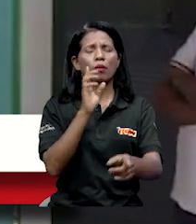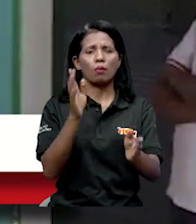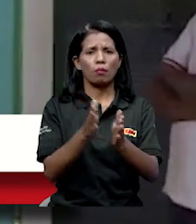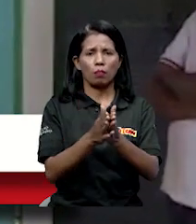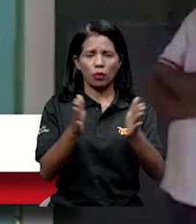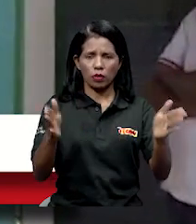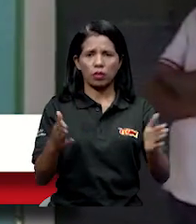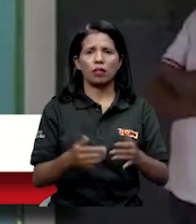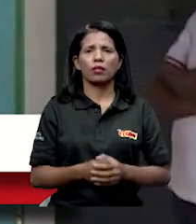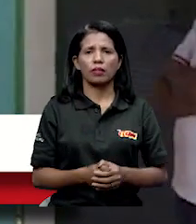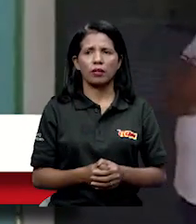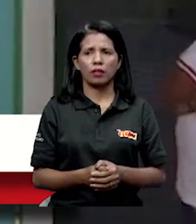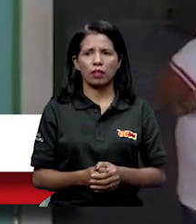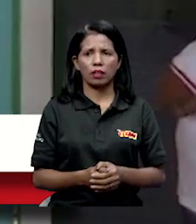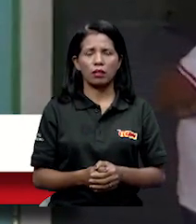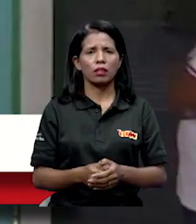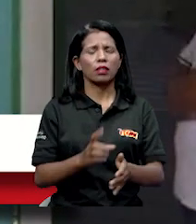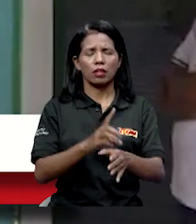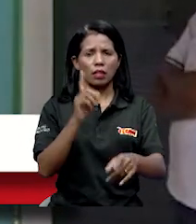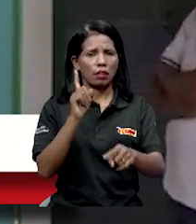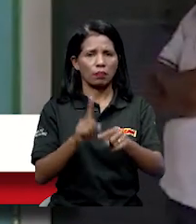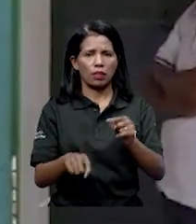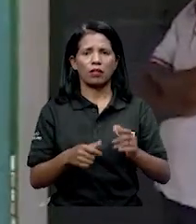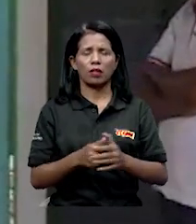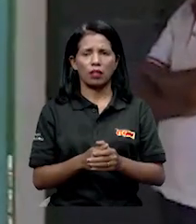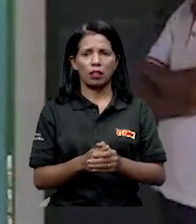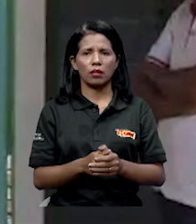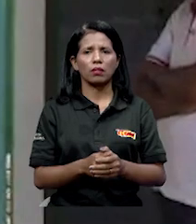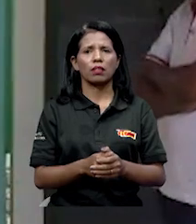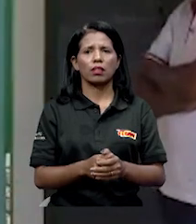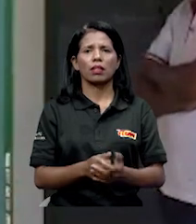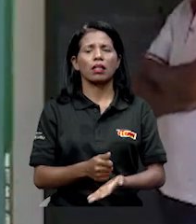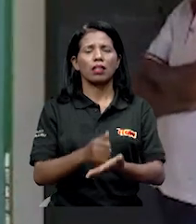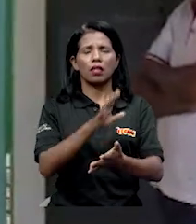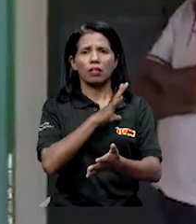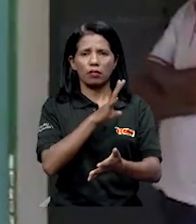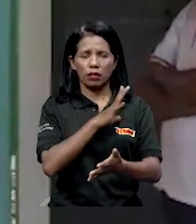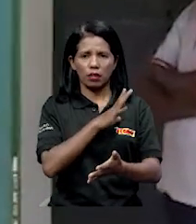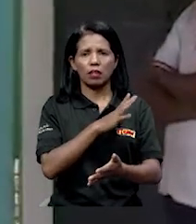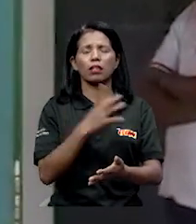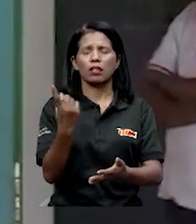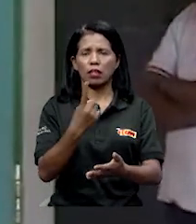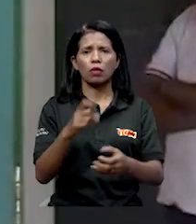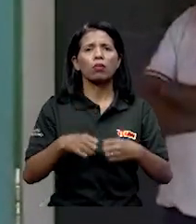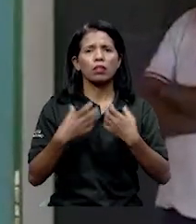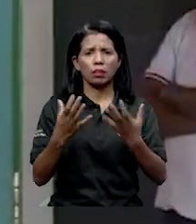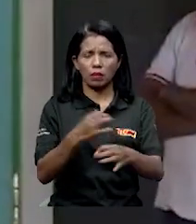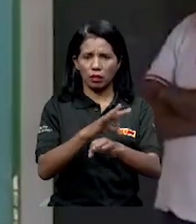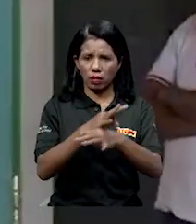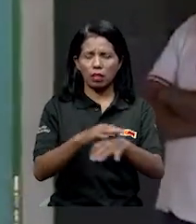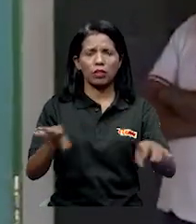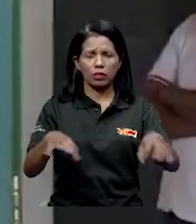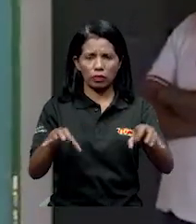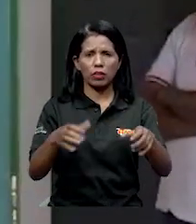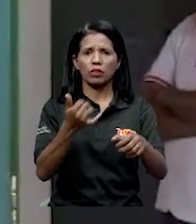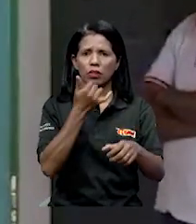na, detur la bela tu, defende de na fatu ba erro ini nee, ma be itu insa para tu bela dia, erro ini